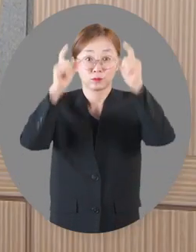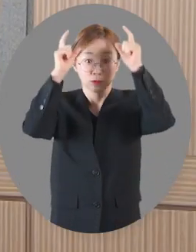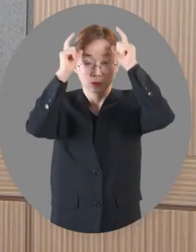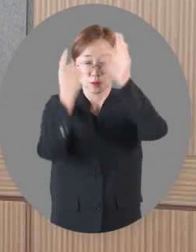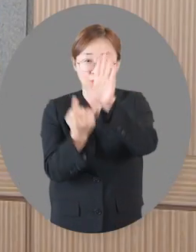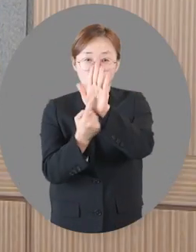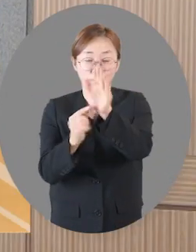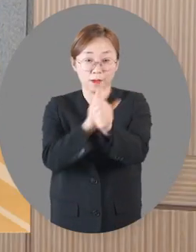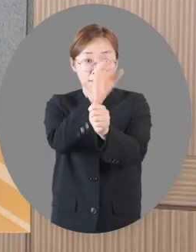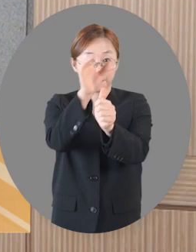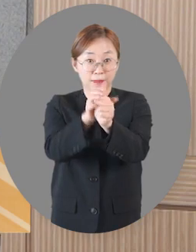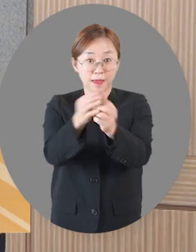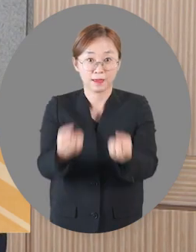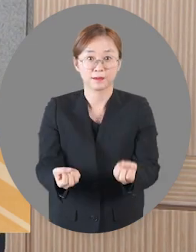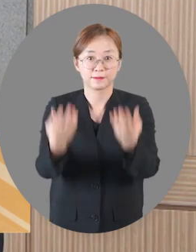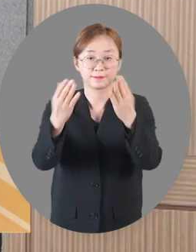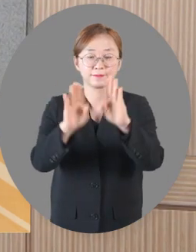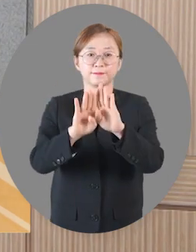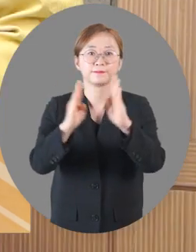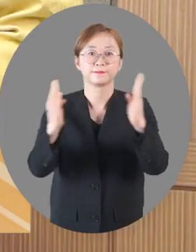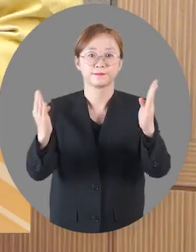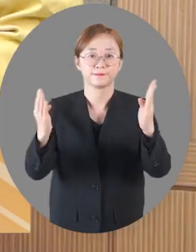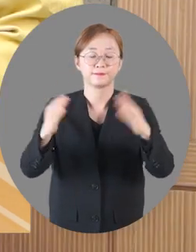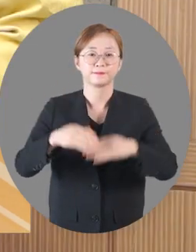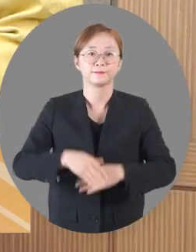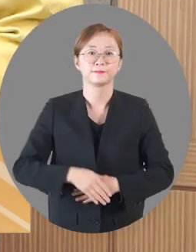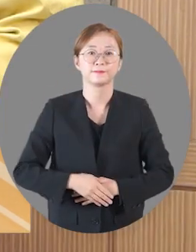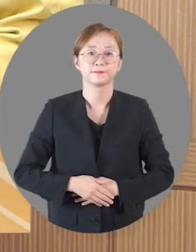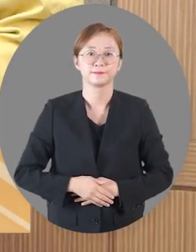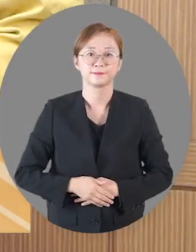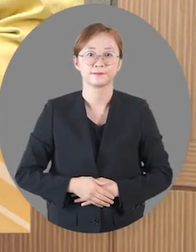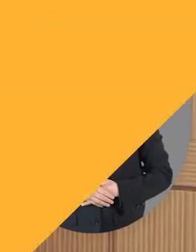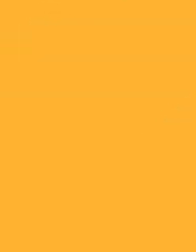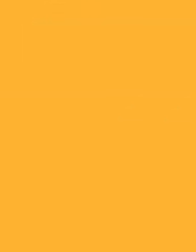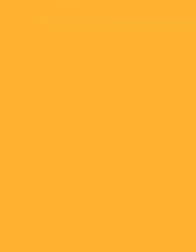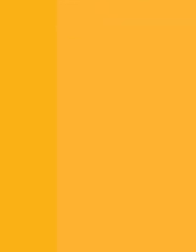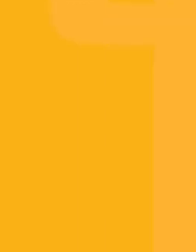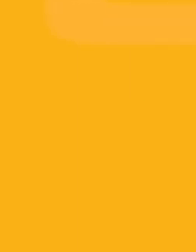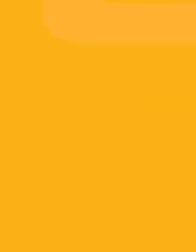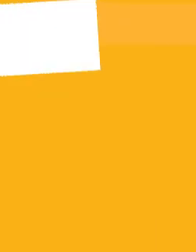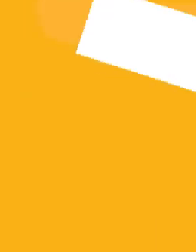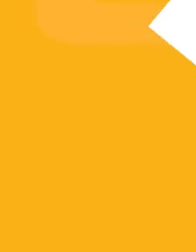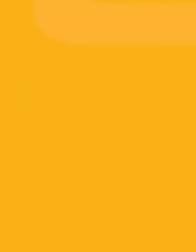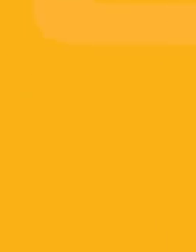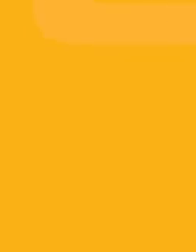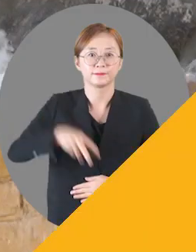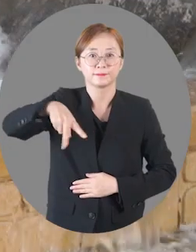공주 알바만 후 명예 홍보대사 위촉식이 거행됐습니다.